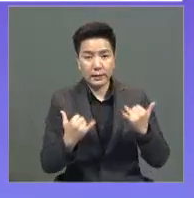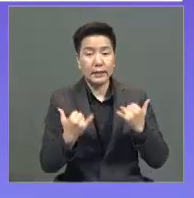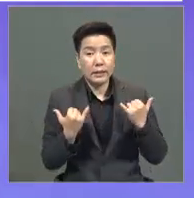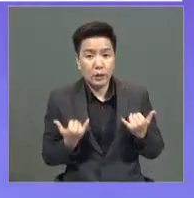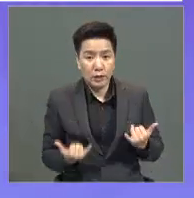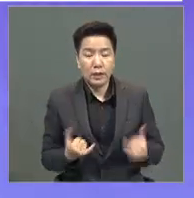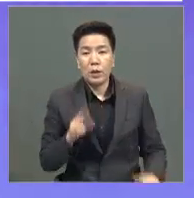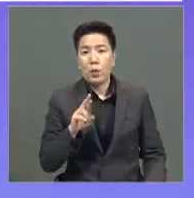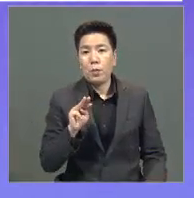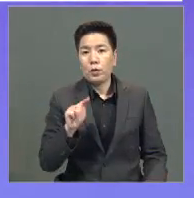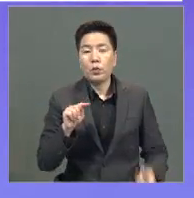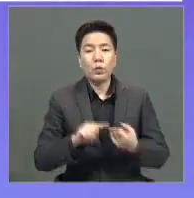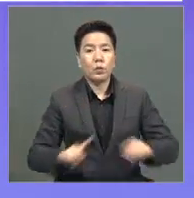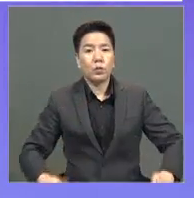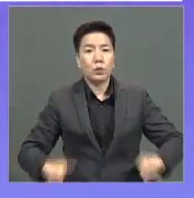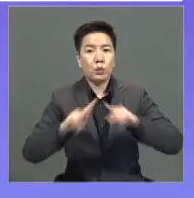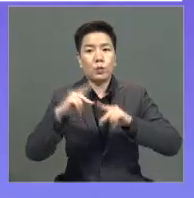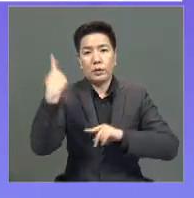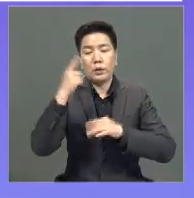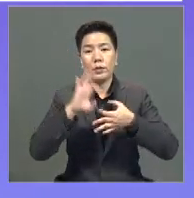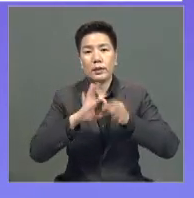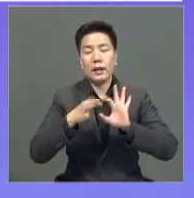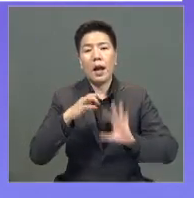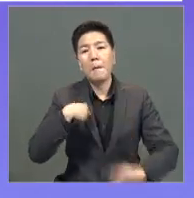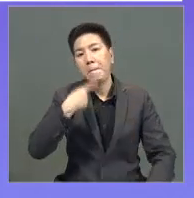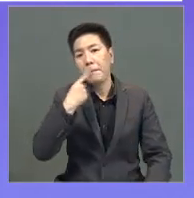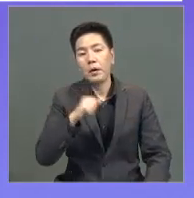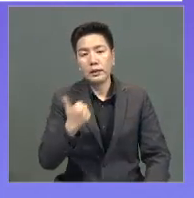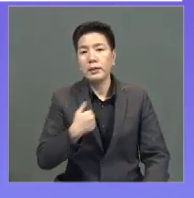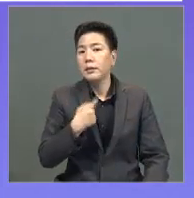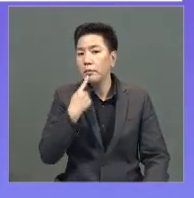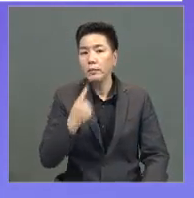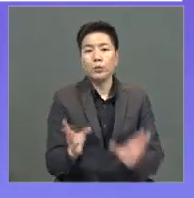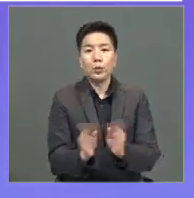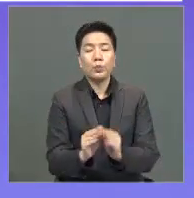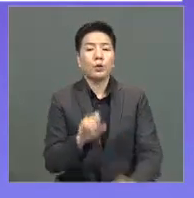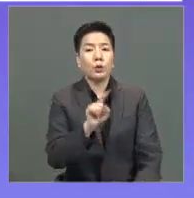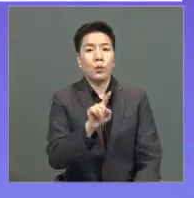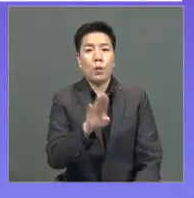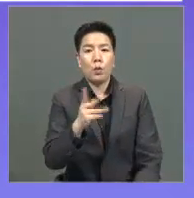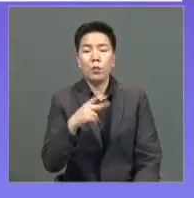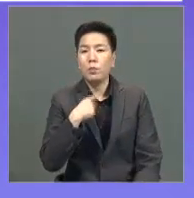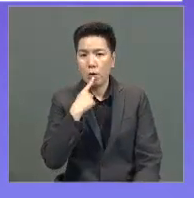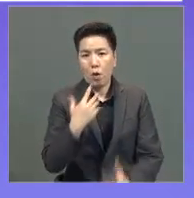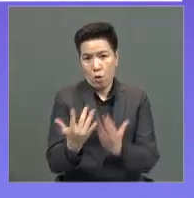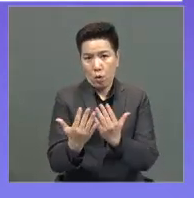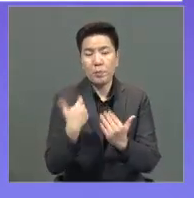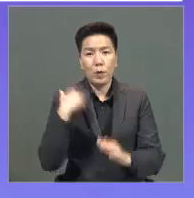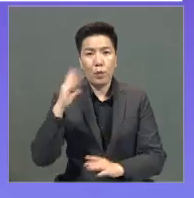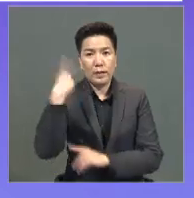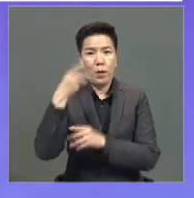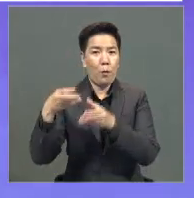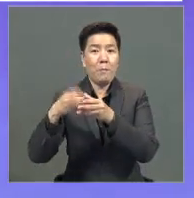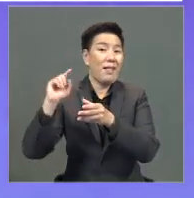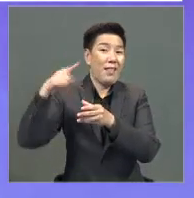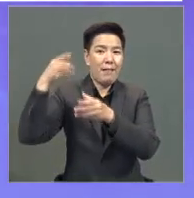และล่าสุดทางรัฐมนตรีว่าการกระทรวงการท่องเที่ยวและกีฬาก็บอกว่าได้แจ้งในที่ประชุมสบคแล้วนะคะว่าเดี๋ยวจะมีนักท่องเที่ยวชุ